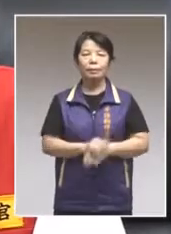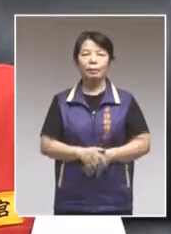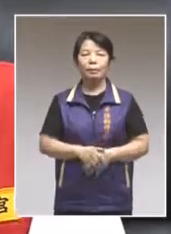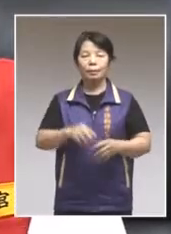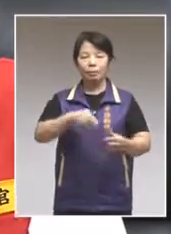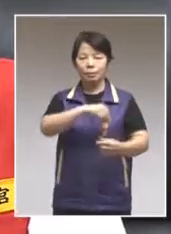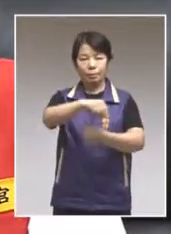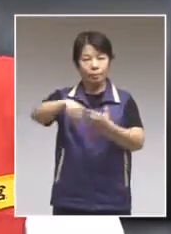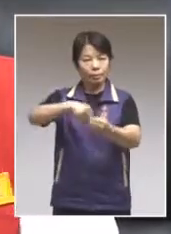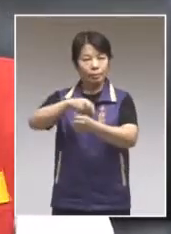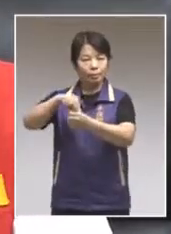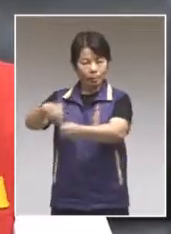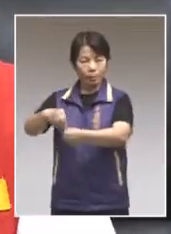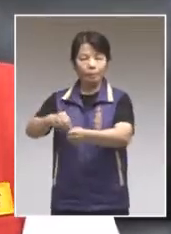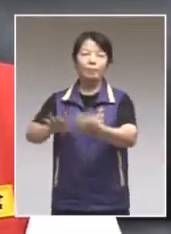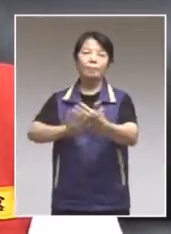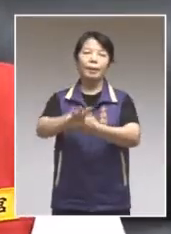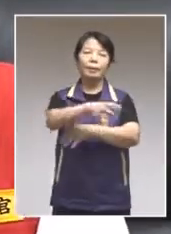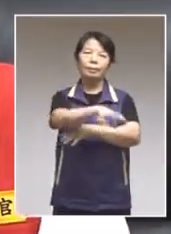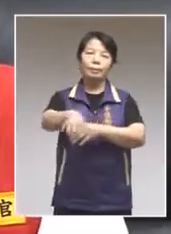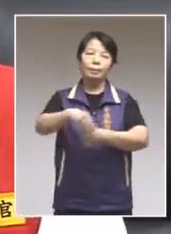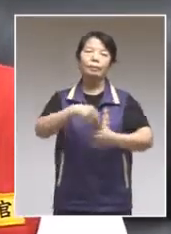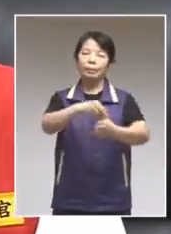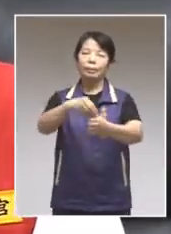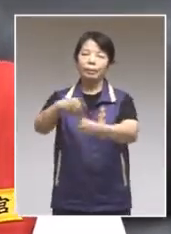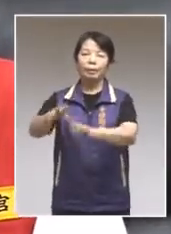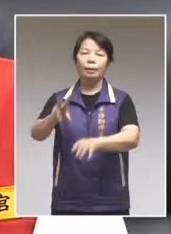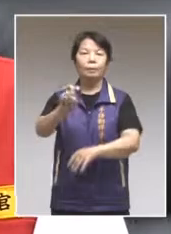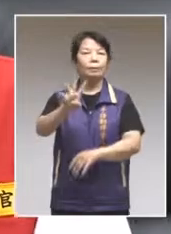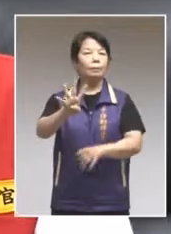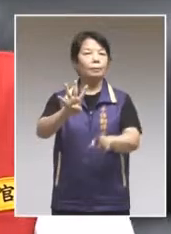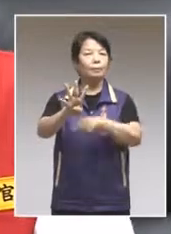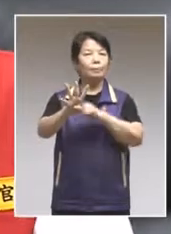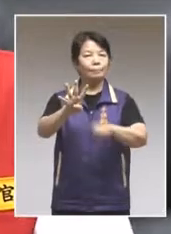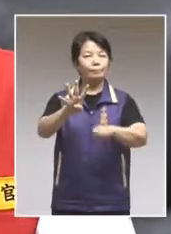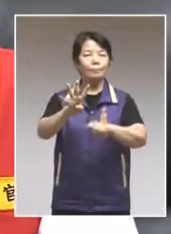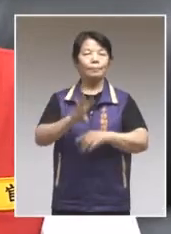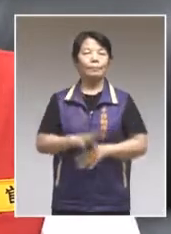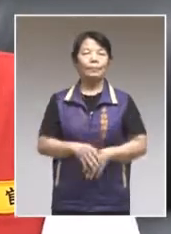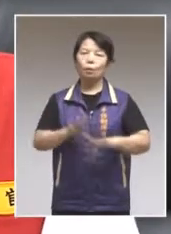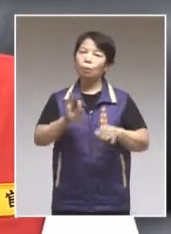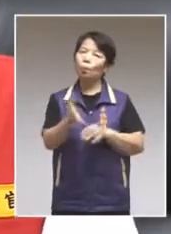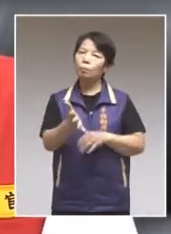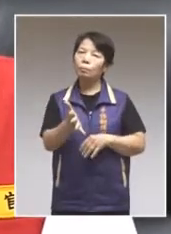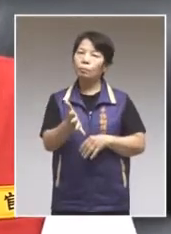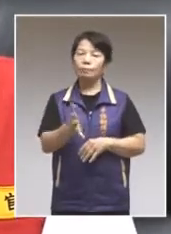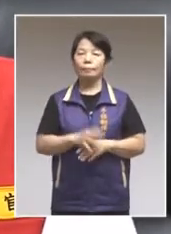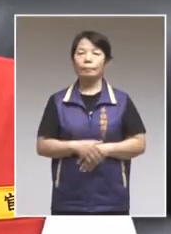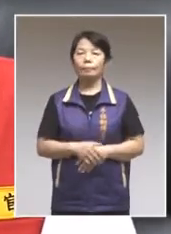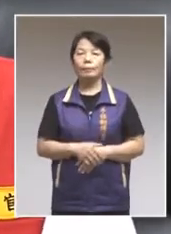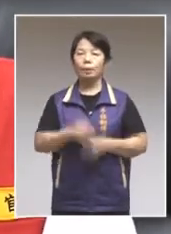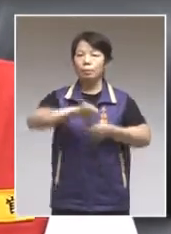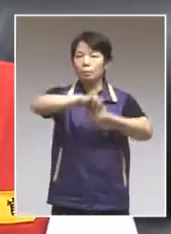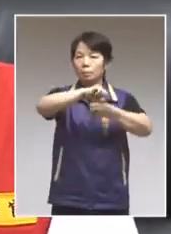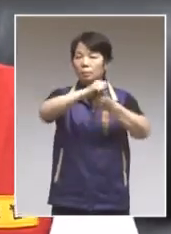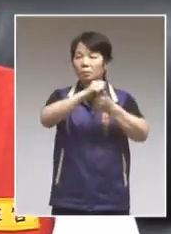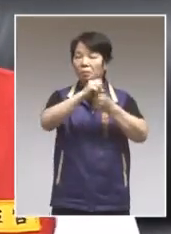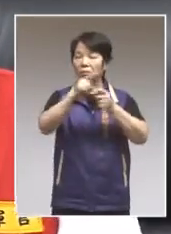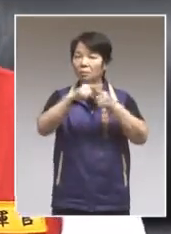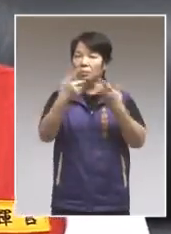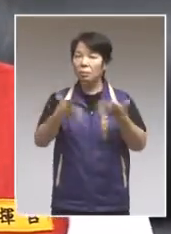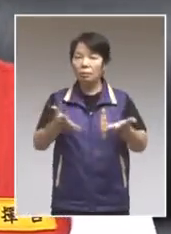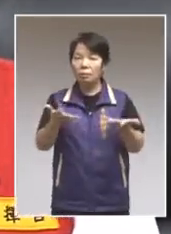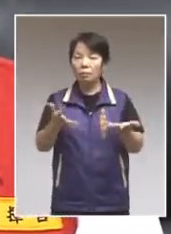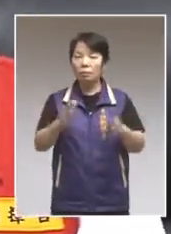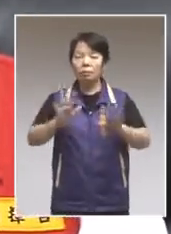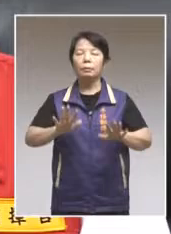数，好，转到其他县市的含境外总共有24例，好，那这个为什么会增加那么多呢？是因为现